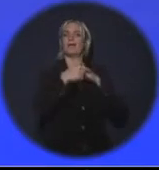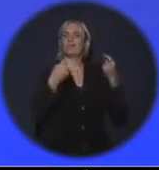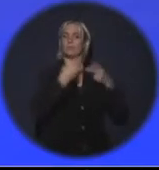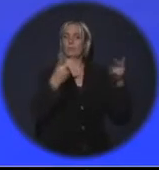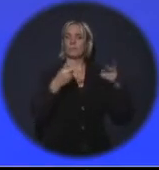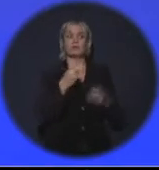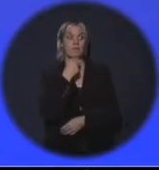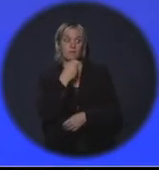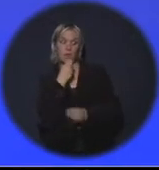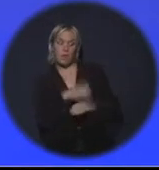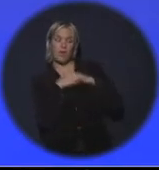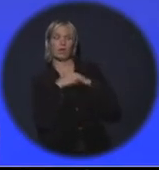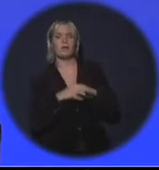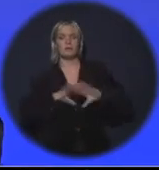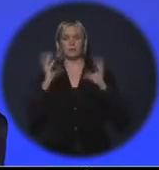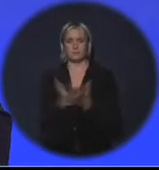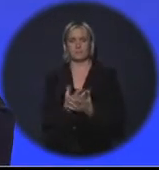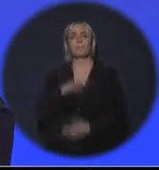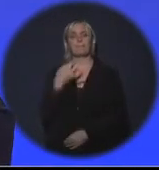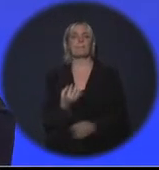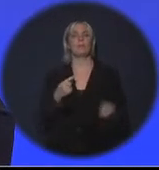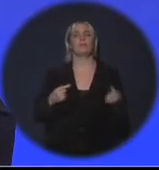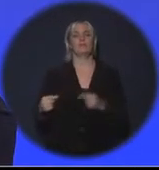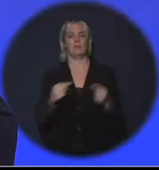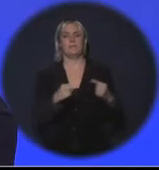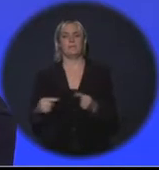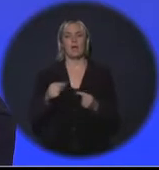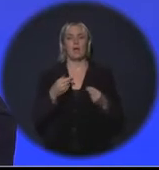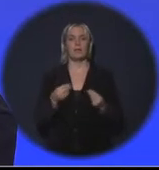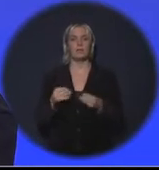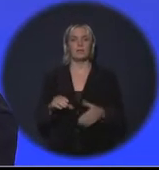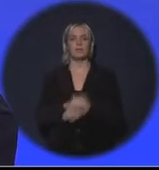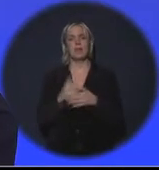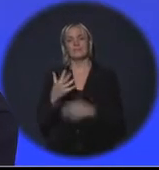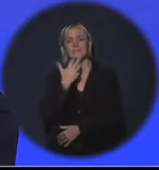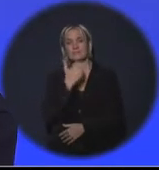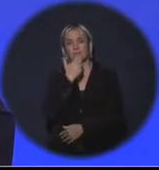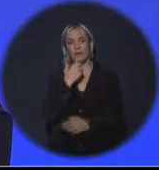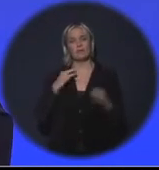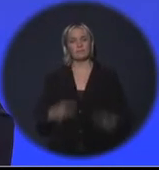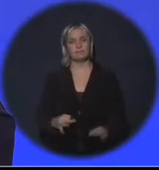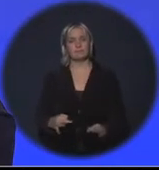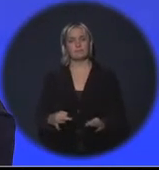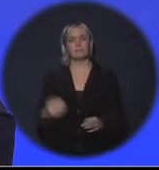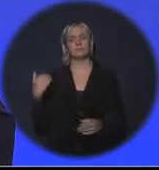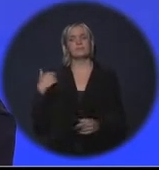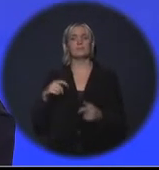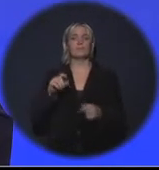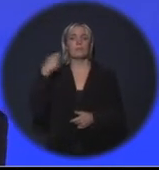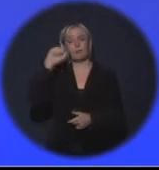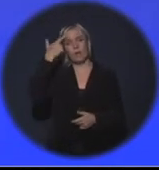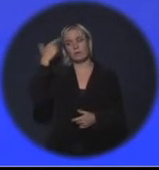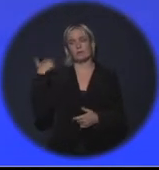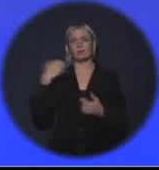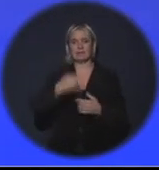citoyennes. Oui, mesdames et messieurs, ce débat a été citoyen, comme l'a rappelé tout à l'heure le président de la République. Oui,